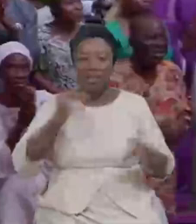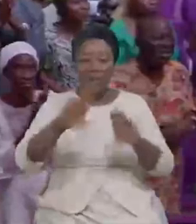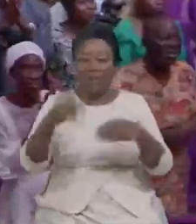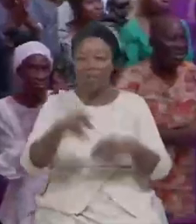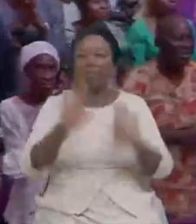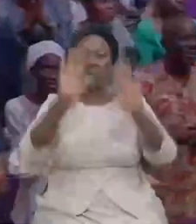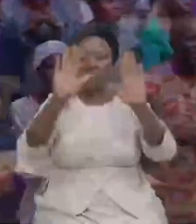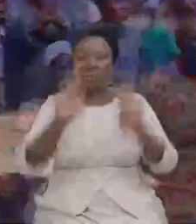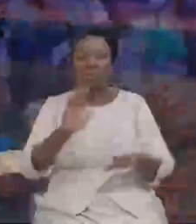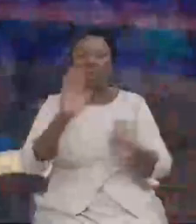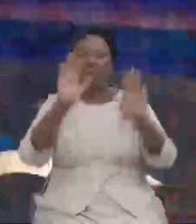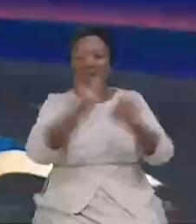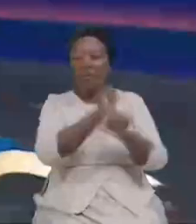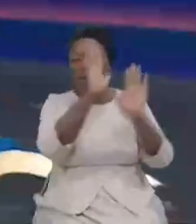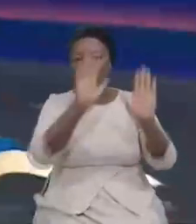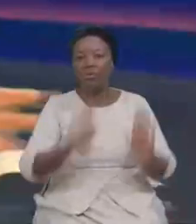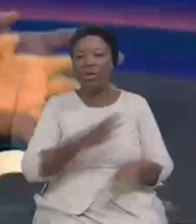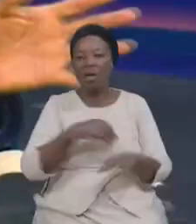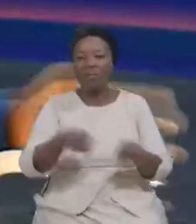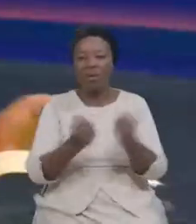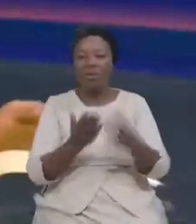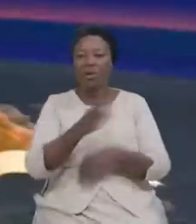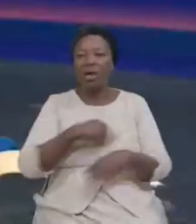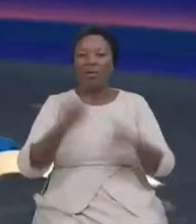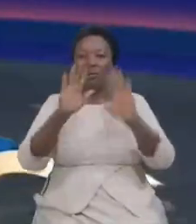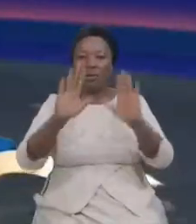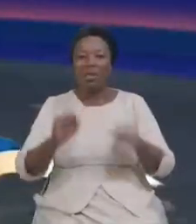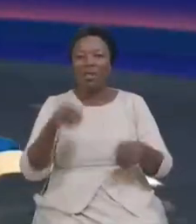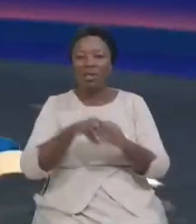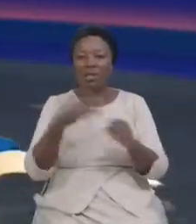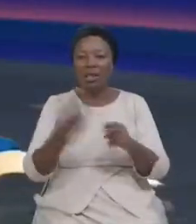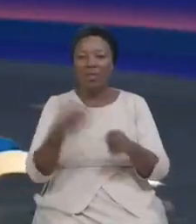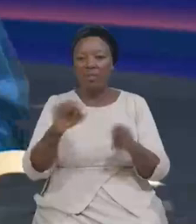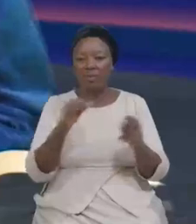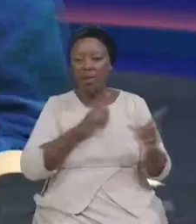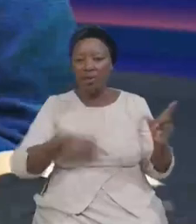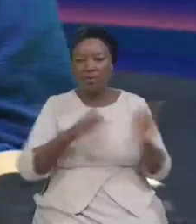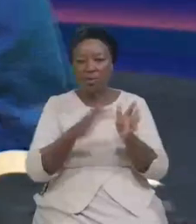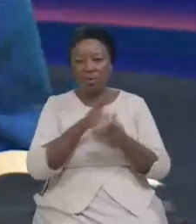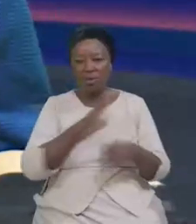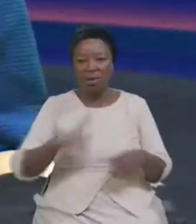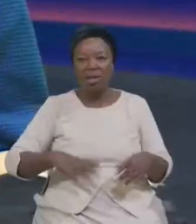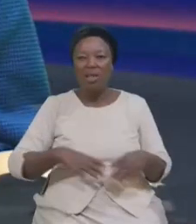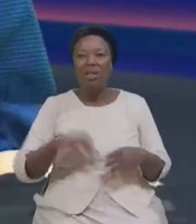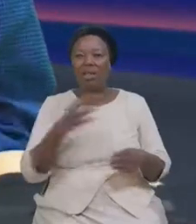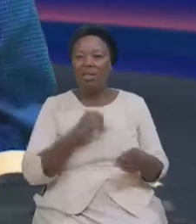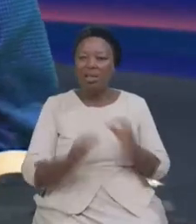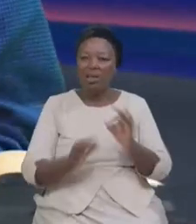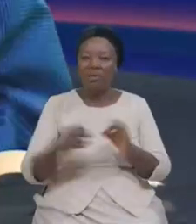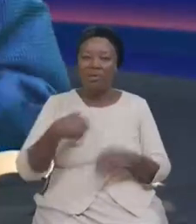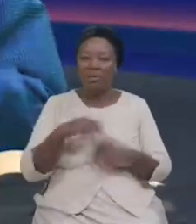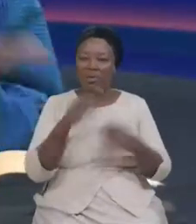percées. Et nous accordera des prodiges au nom du Seigneur Jésus-Christ. Il a fait pour les autres, il a